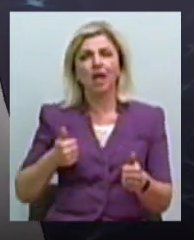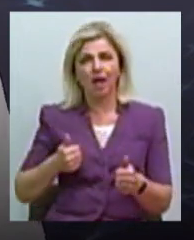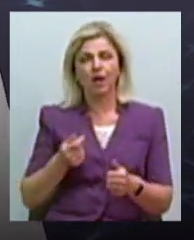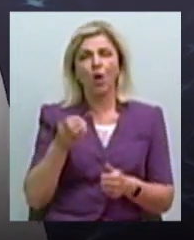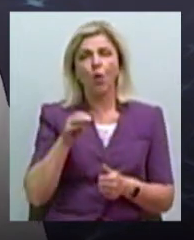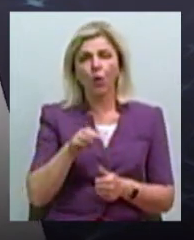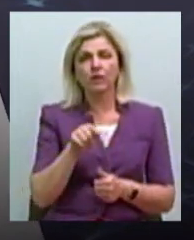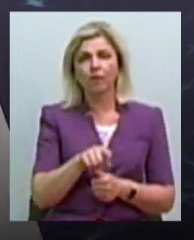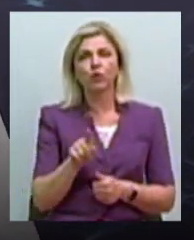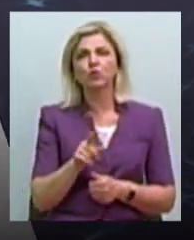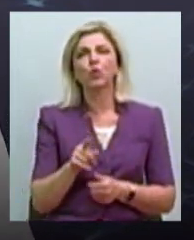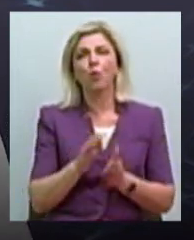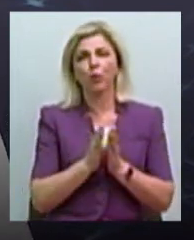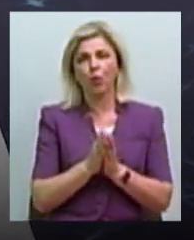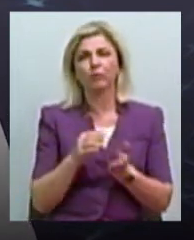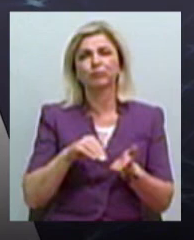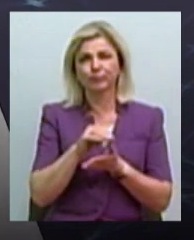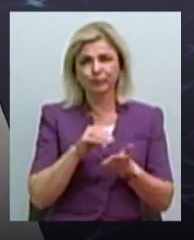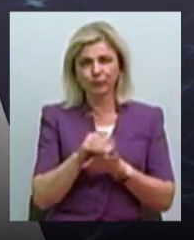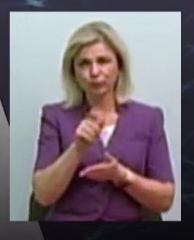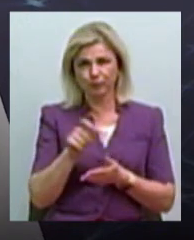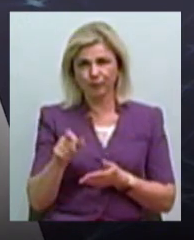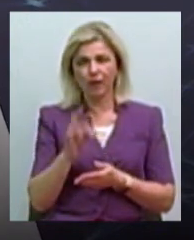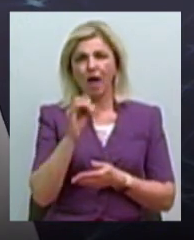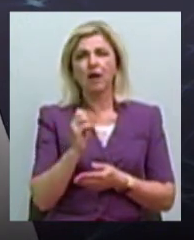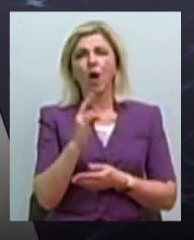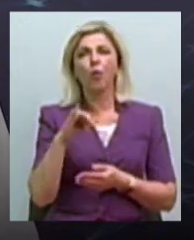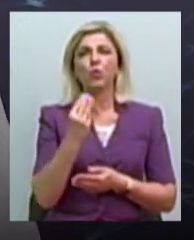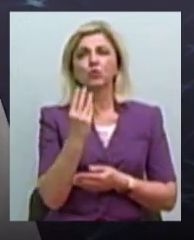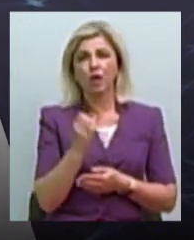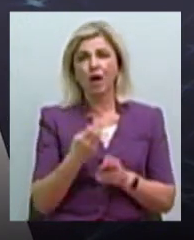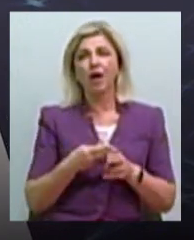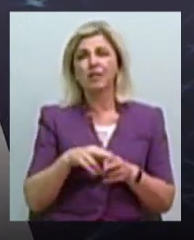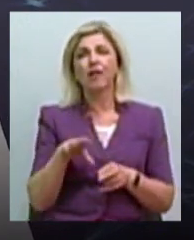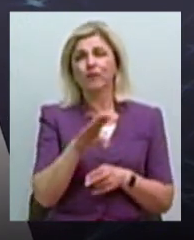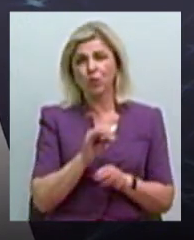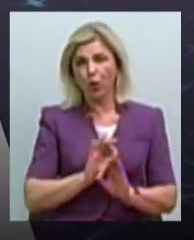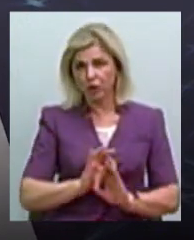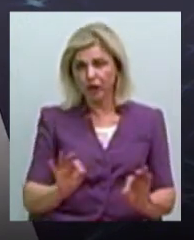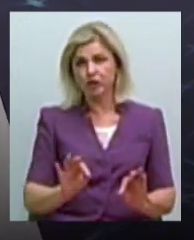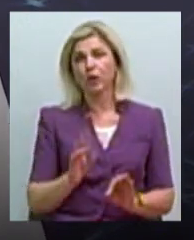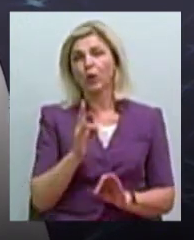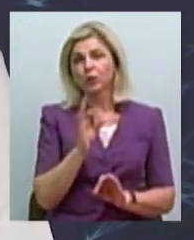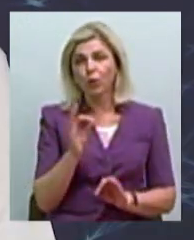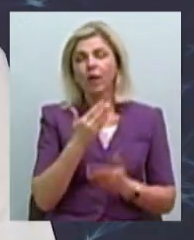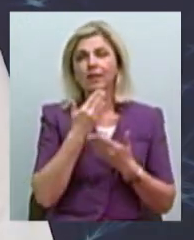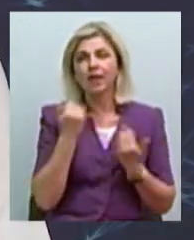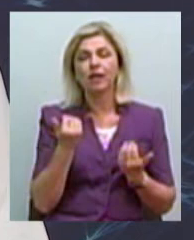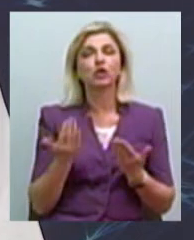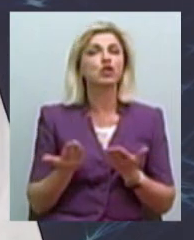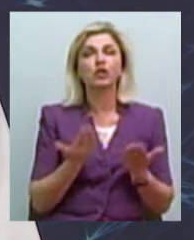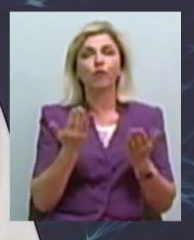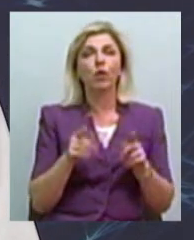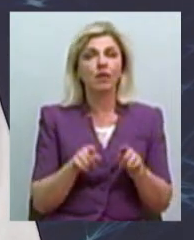просит потребитель, да, то есть ракушечки, все хорошо, это отлично, и хендмейд, это тоже замечательно, но нет чего-то